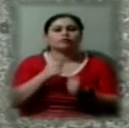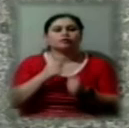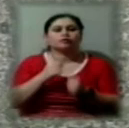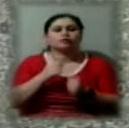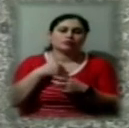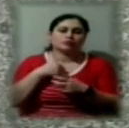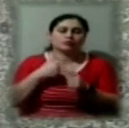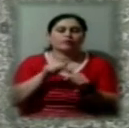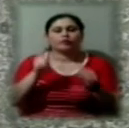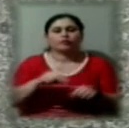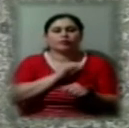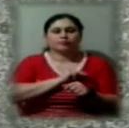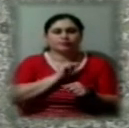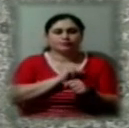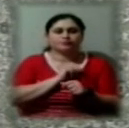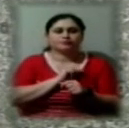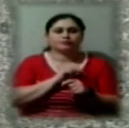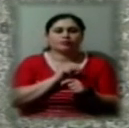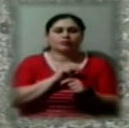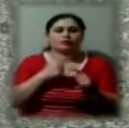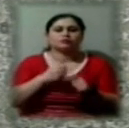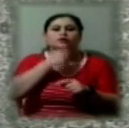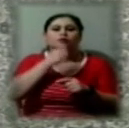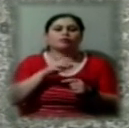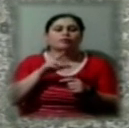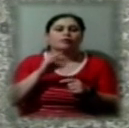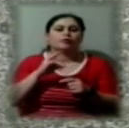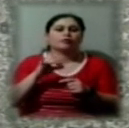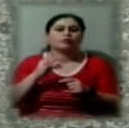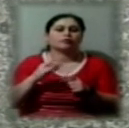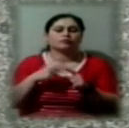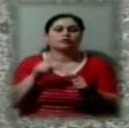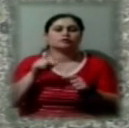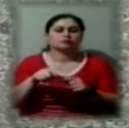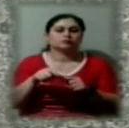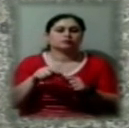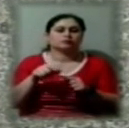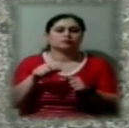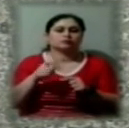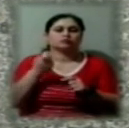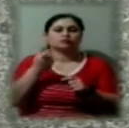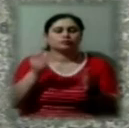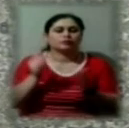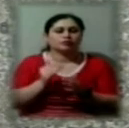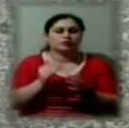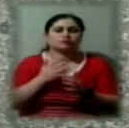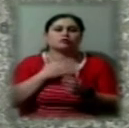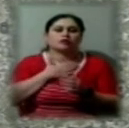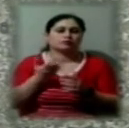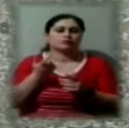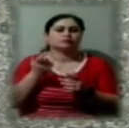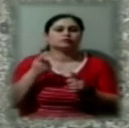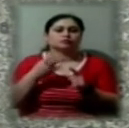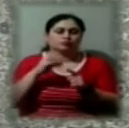роботи. Ну, старше покоління, воно, звісно, скажімо так, трішки менше проявляє до цього увагу, але тим паче